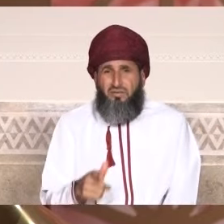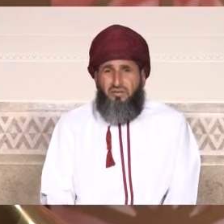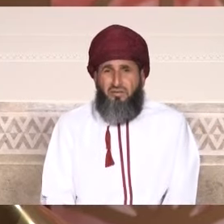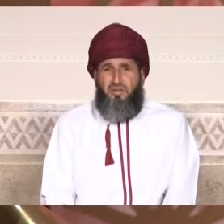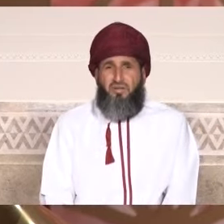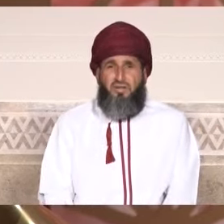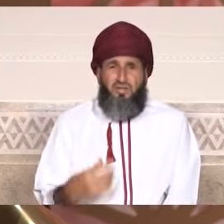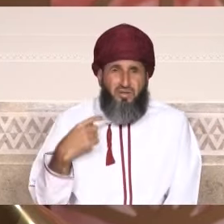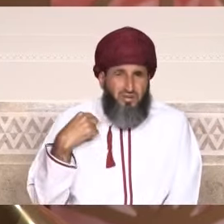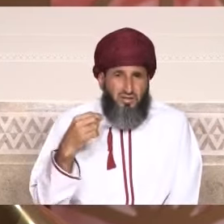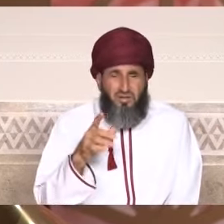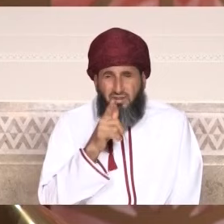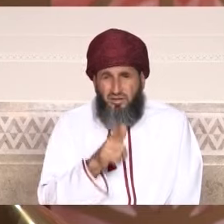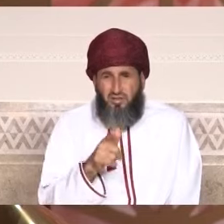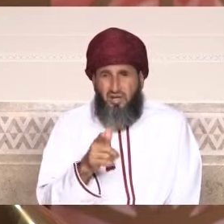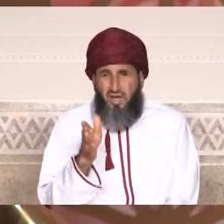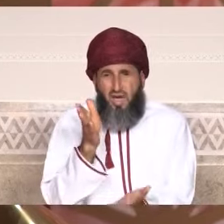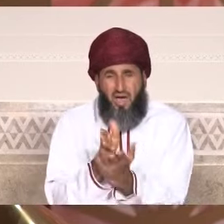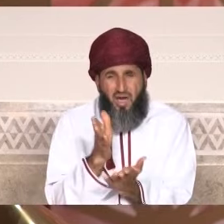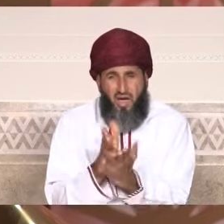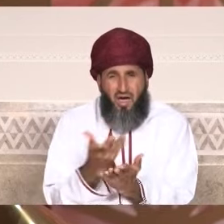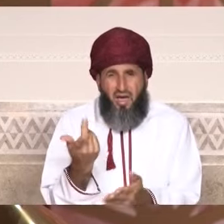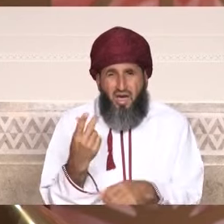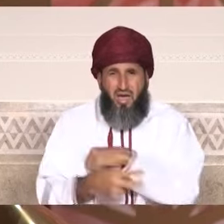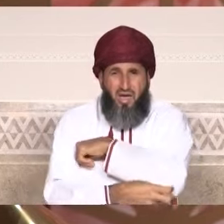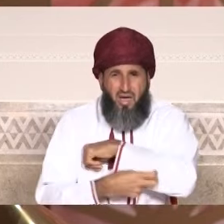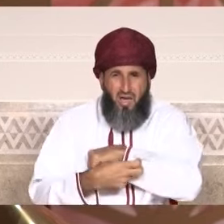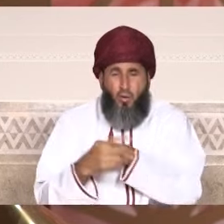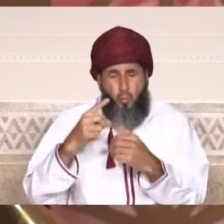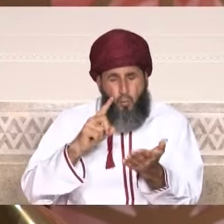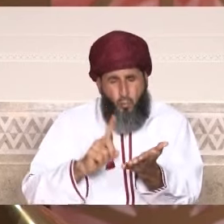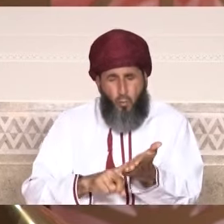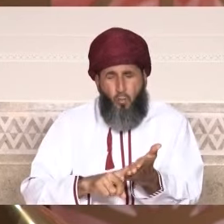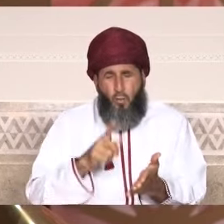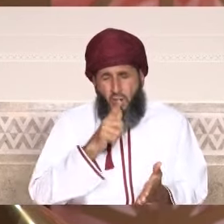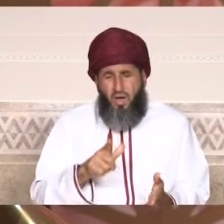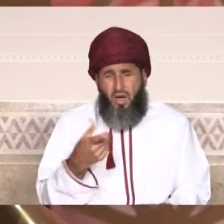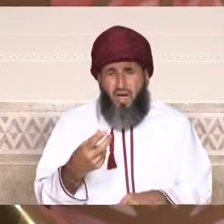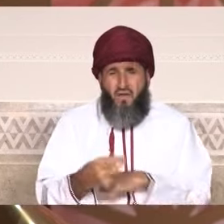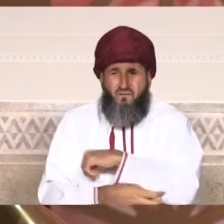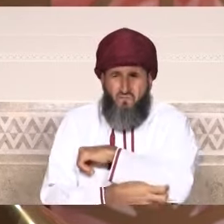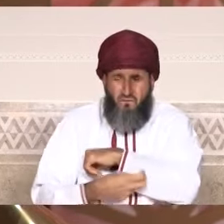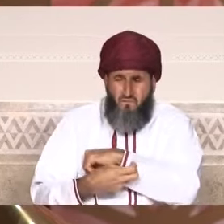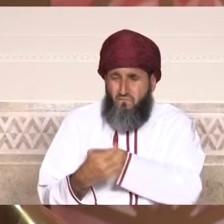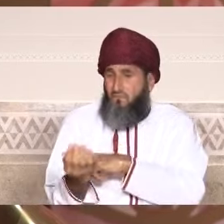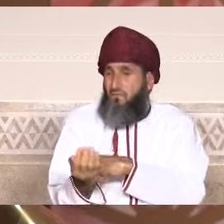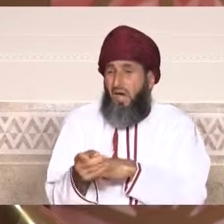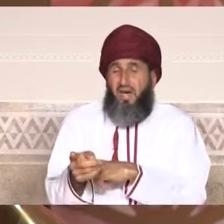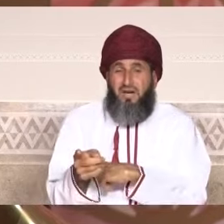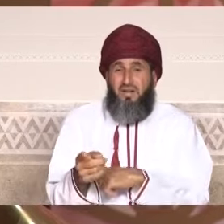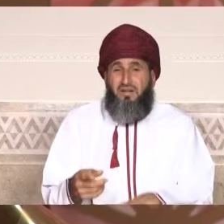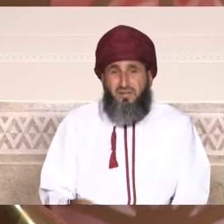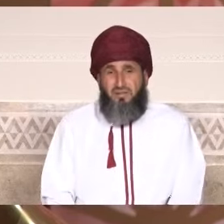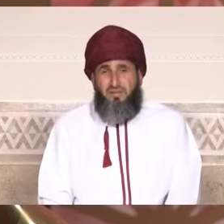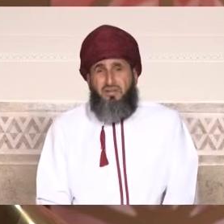أو الإبراء في مقابل حق الزكاة التي الواجب عليه لهذا الفقير قول